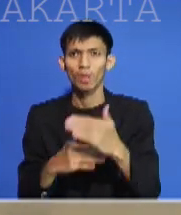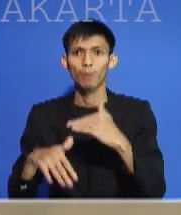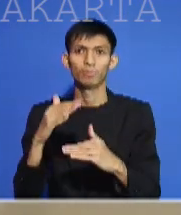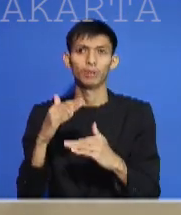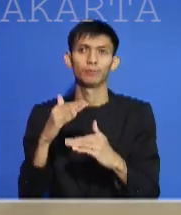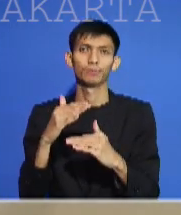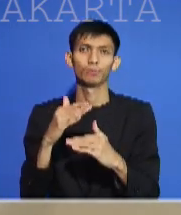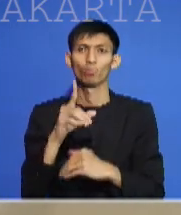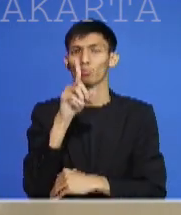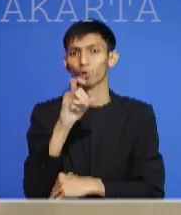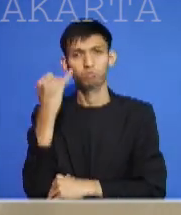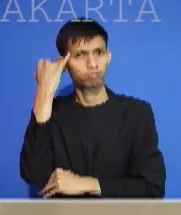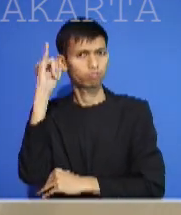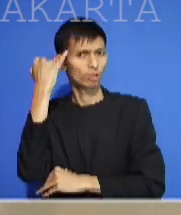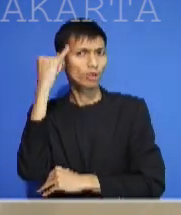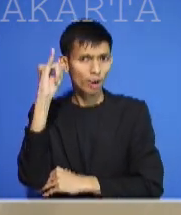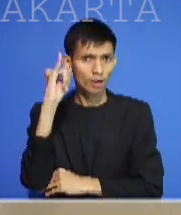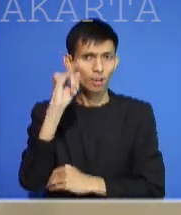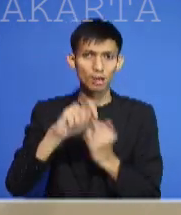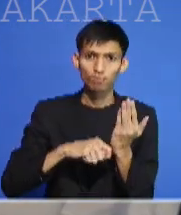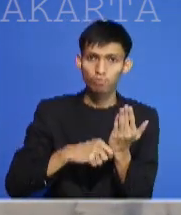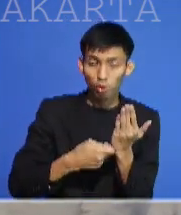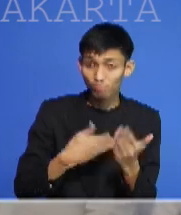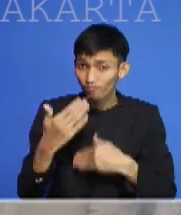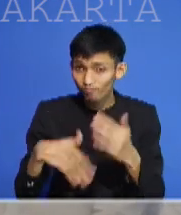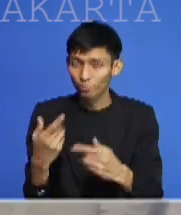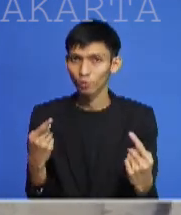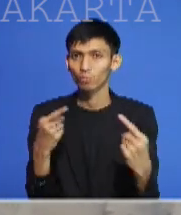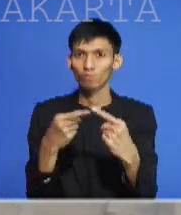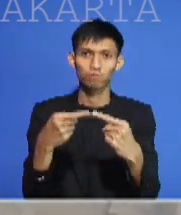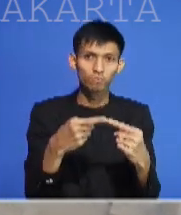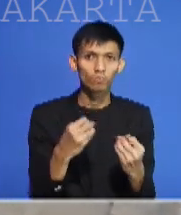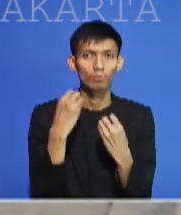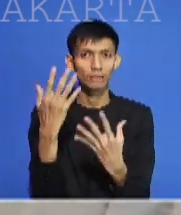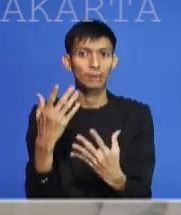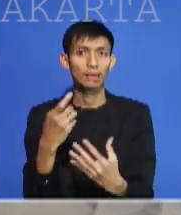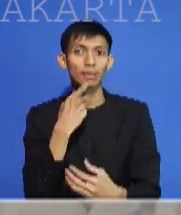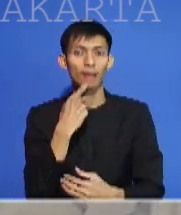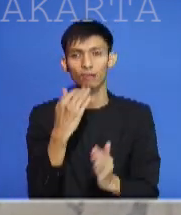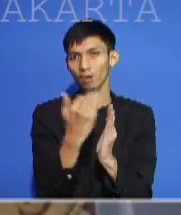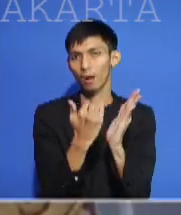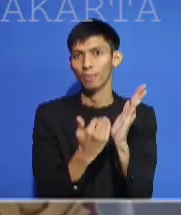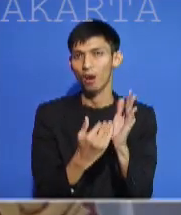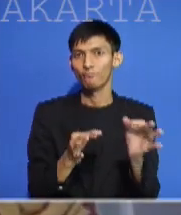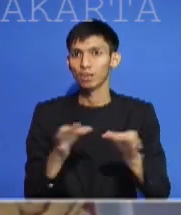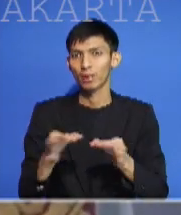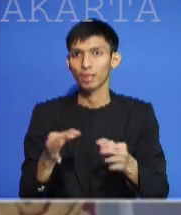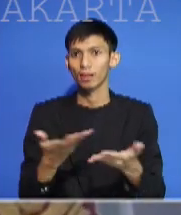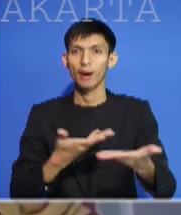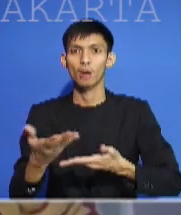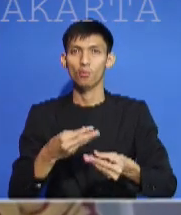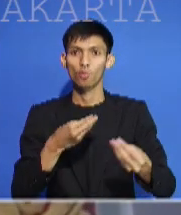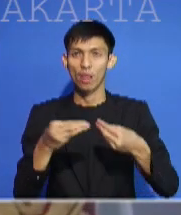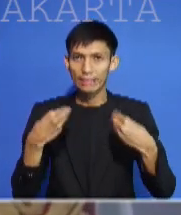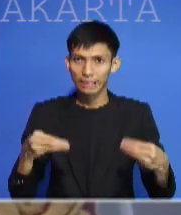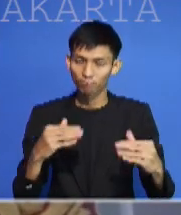diperlukan inovasi dan responsif yang berkelanjutan dan berkesinambungan untuk peningkatan pelayanan mutlak diperlukan. Saya juga